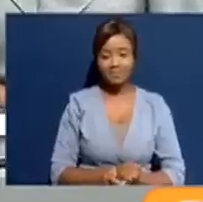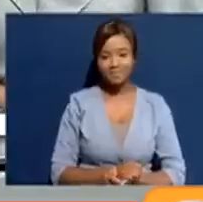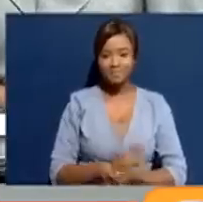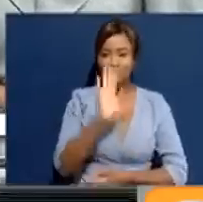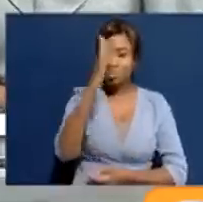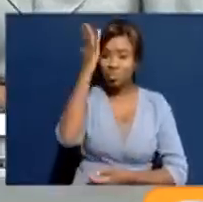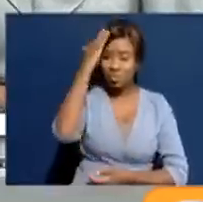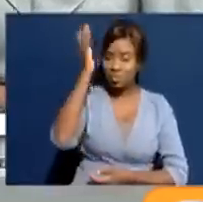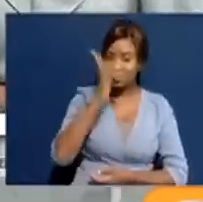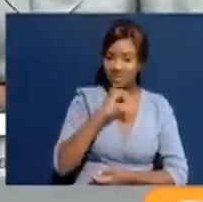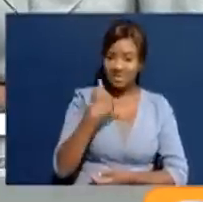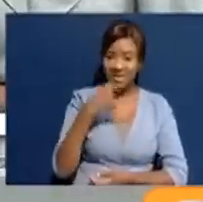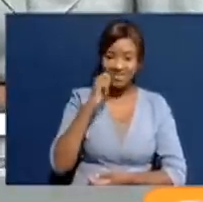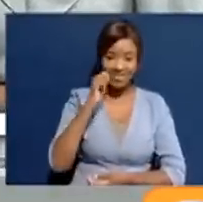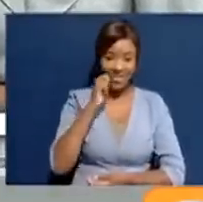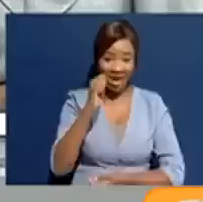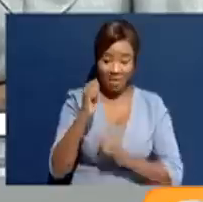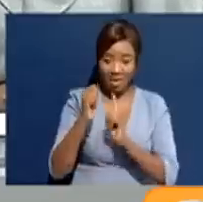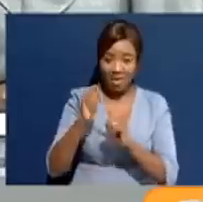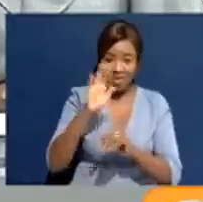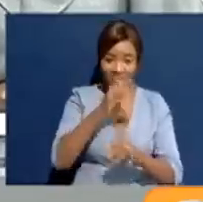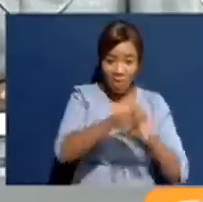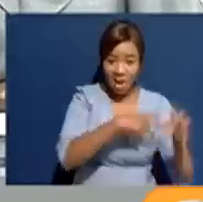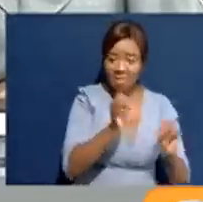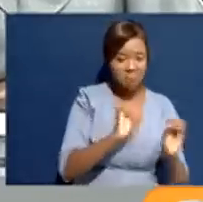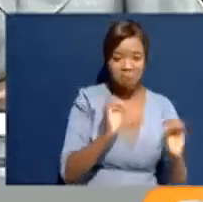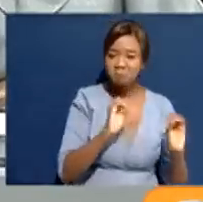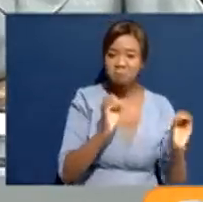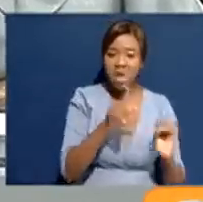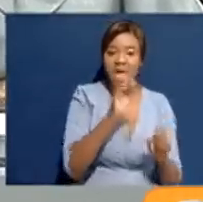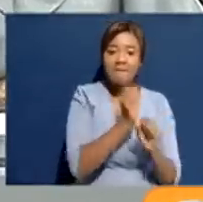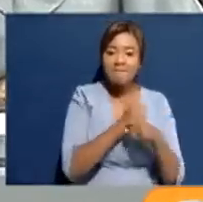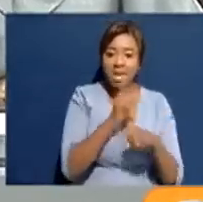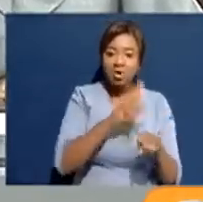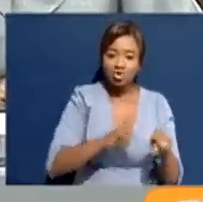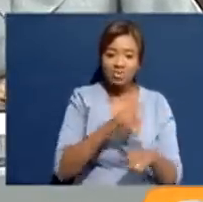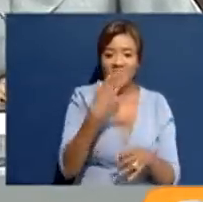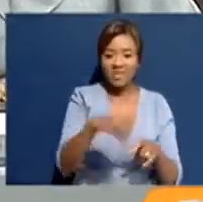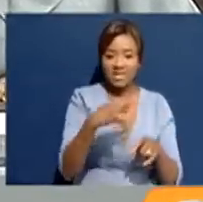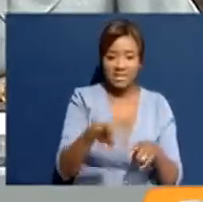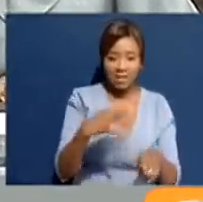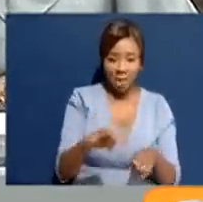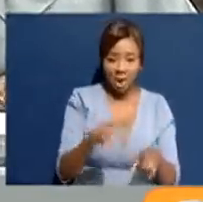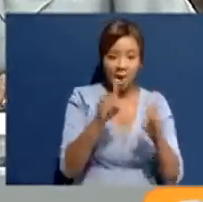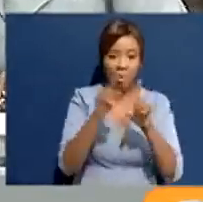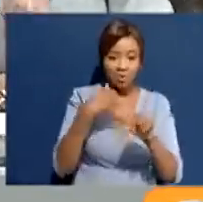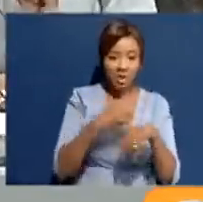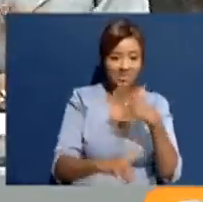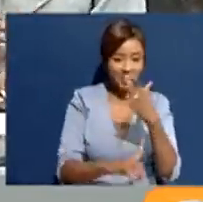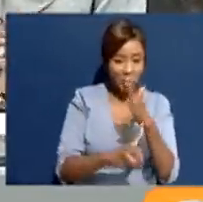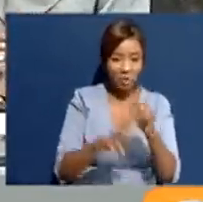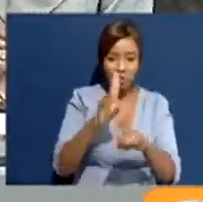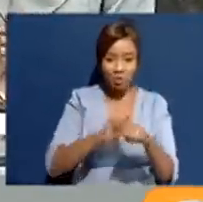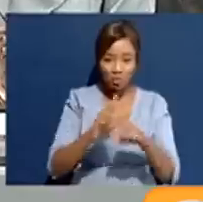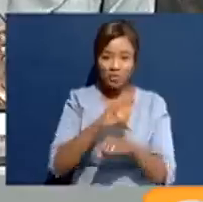Je, unajua kuna nyama isiyotoka kwenye mifugo na ambayo hutengenezwa kutumia mimea? Na je, unajua kuna teknolojia inayotumia mawimbi